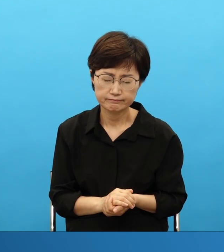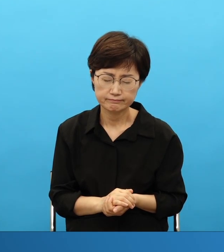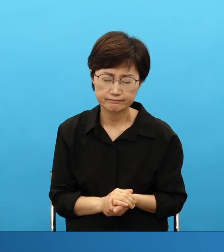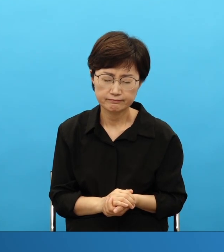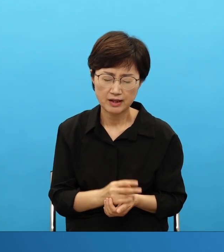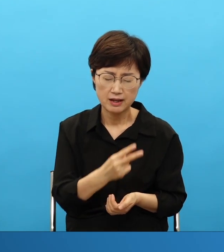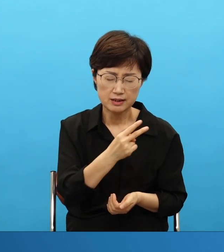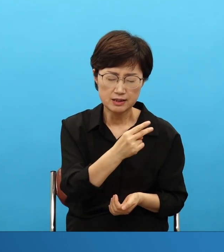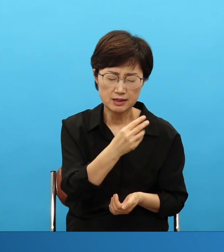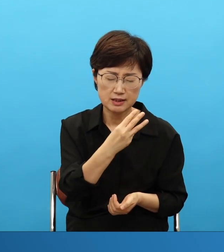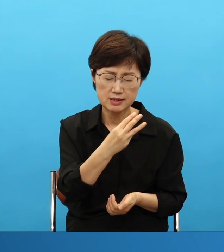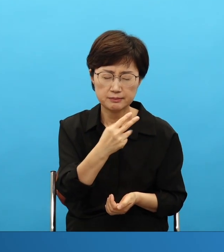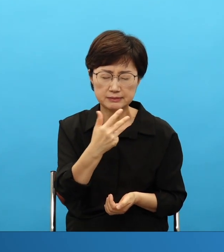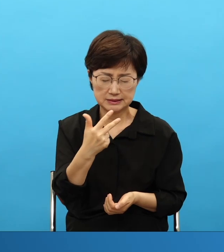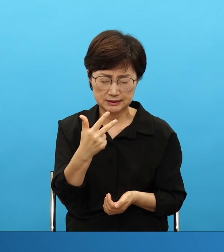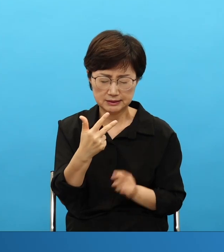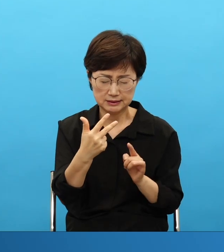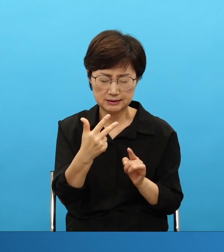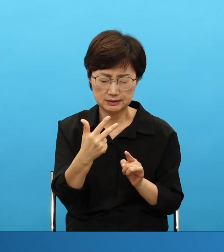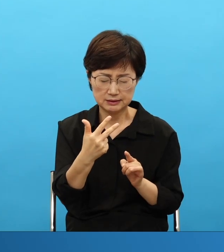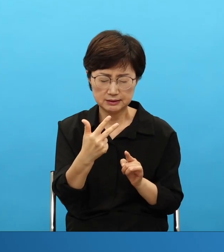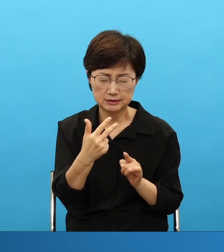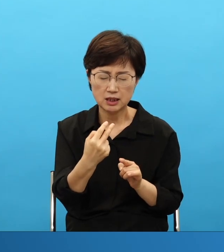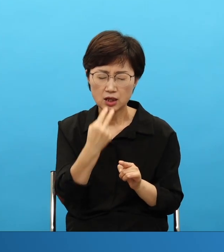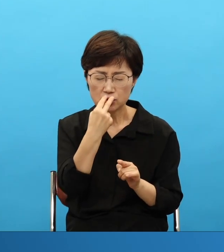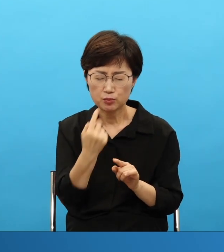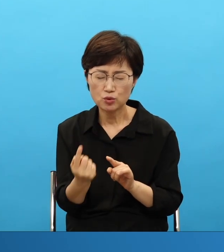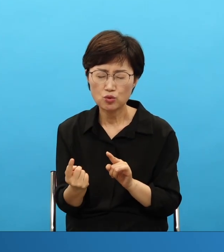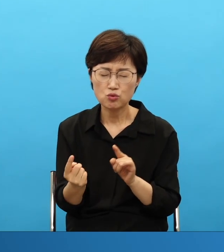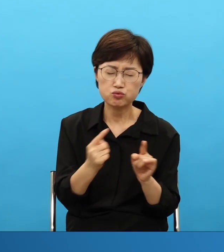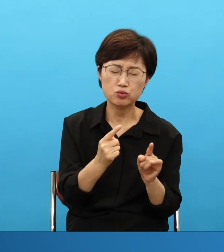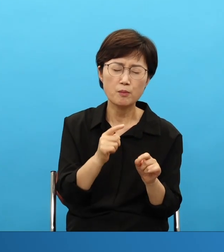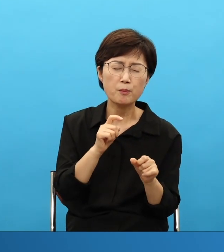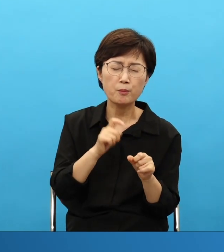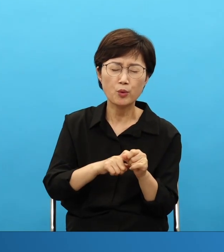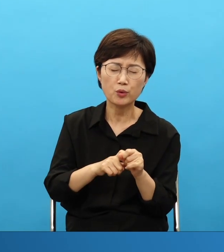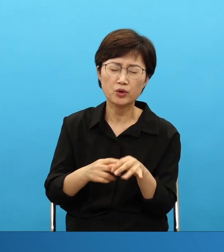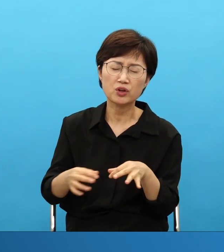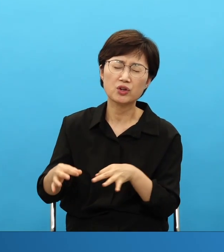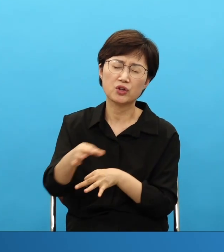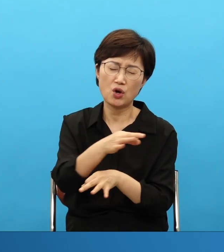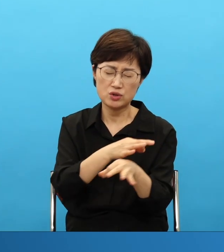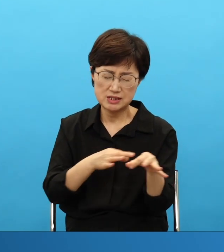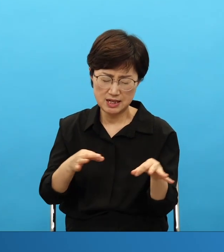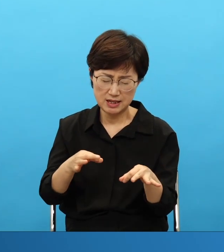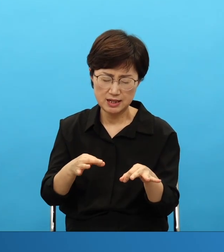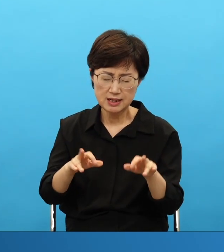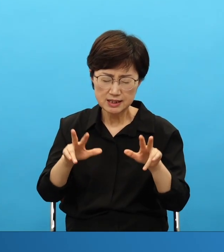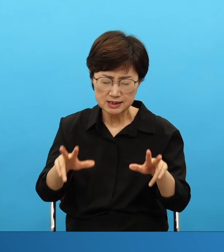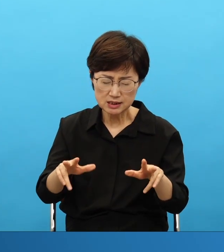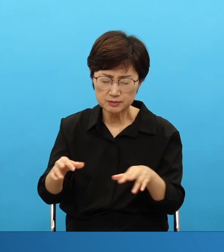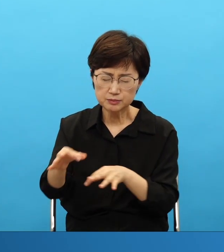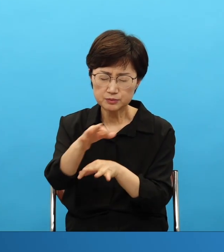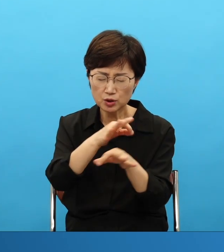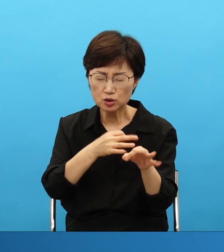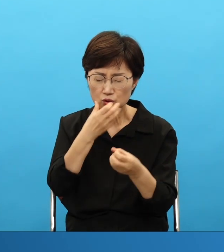2 3 7을 살릴 경제를 하나님이 지금 부어주옵소서